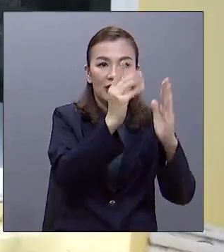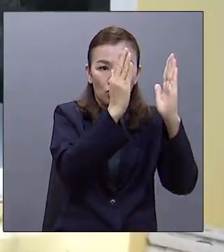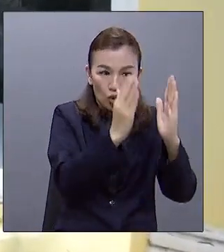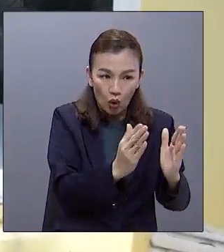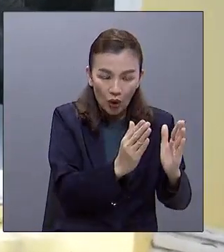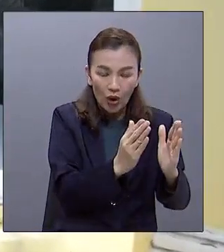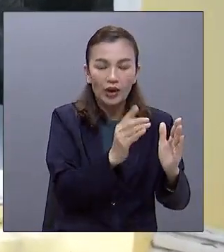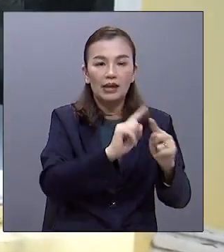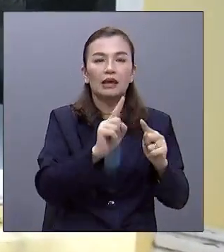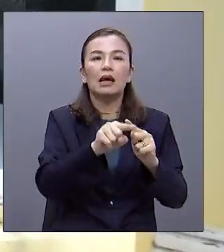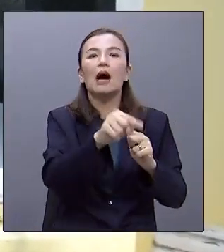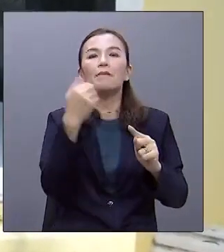พิจารณาคดีในชั้นสารด้วย